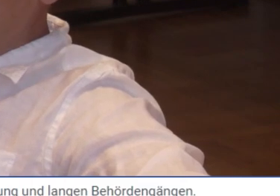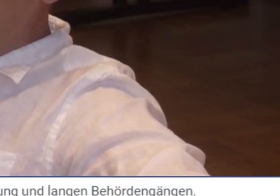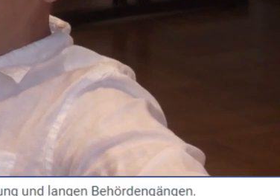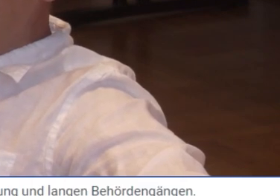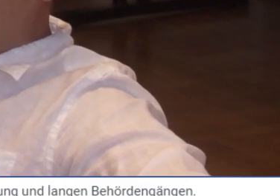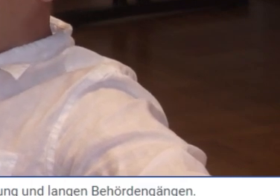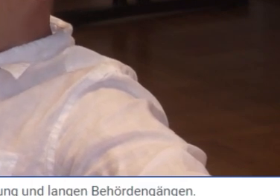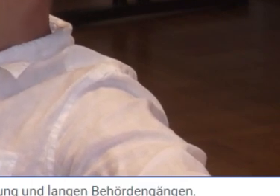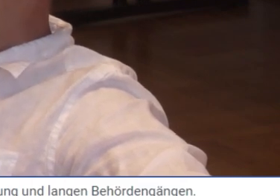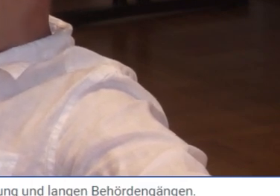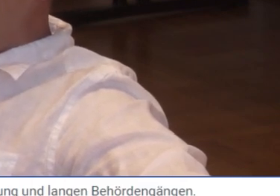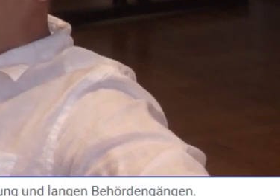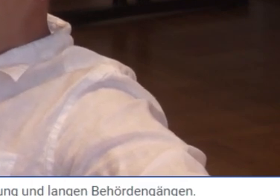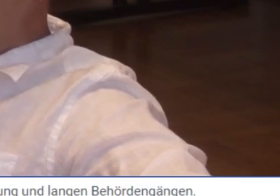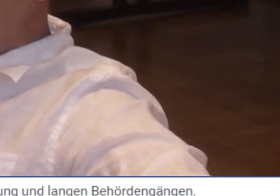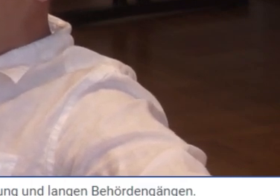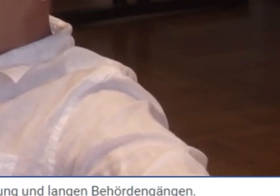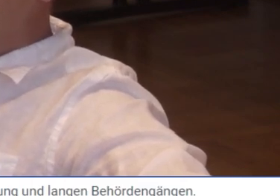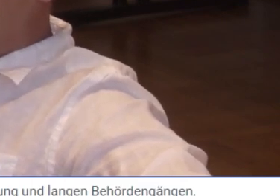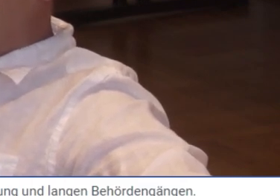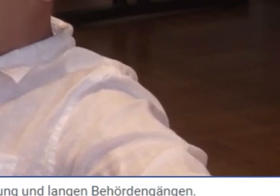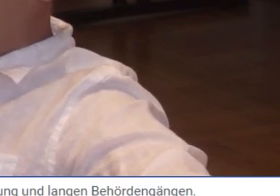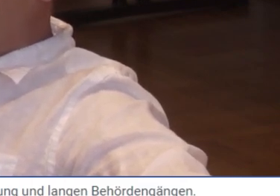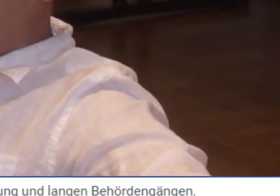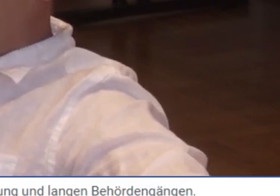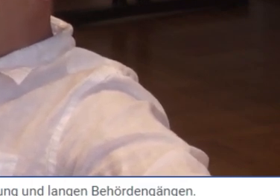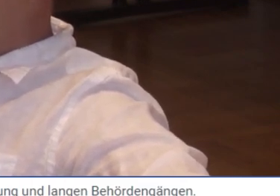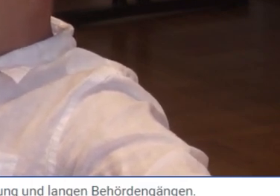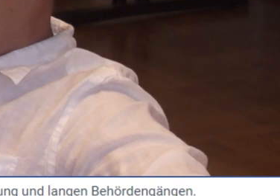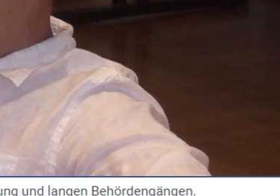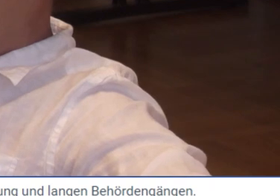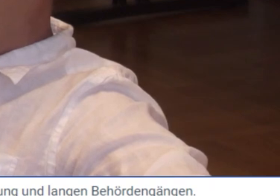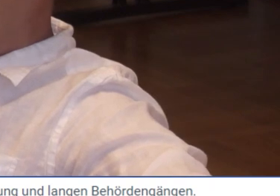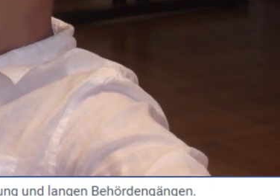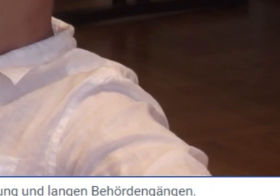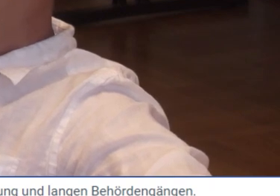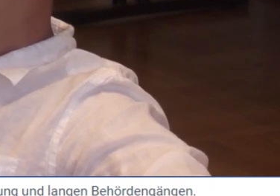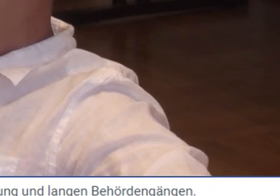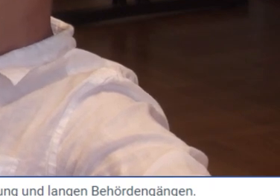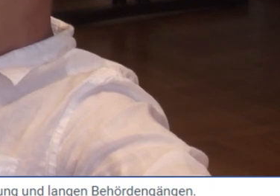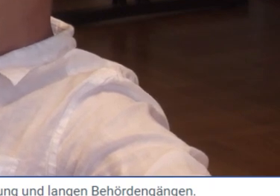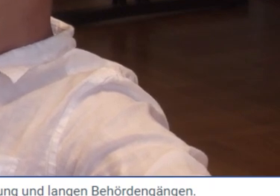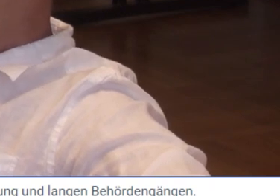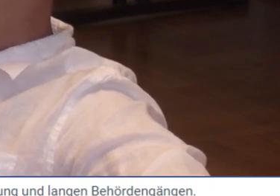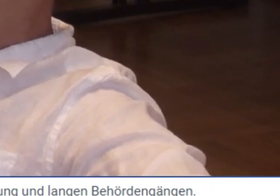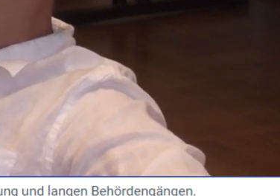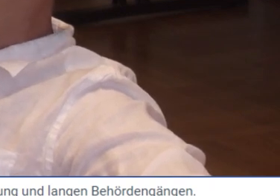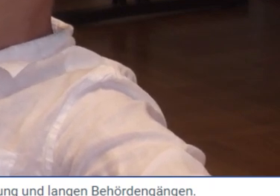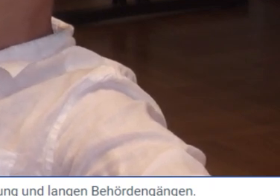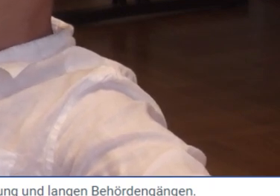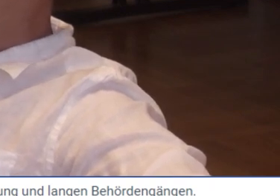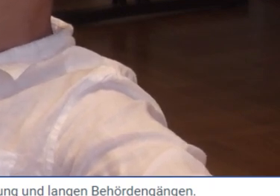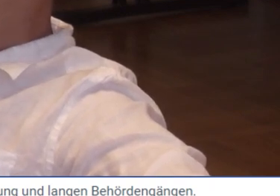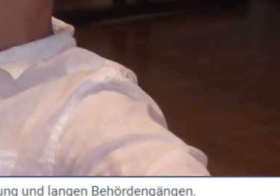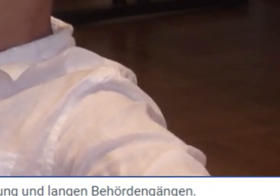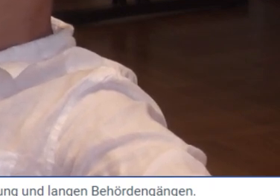und da kann man nur jeden auffordern den langenarten zu haben weil am Ende kann es in richtig super Projekt werden und